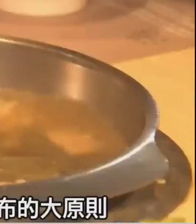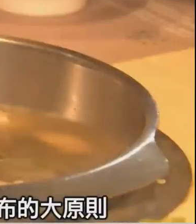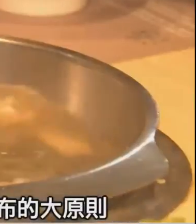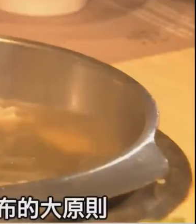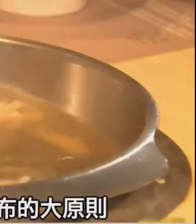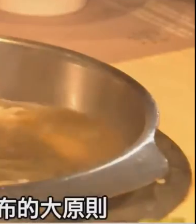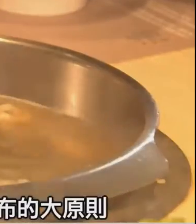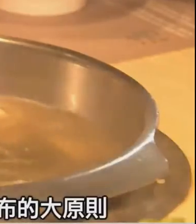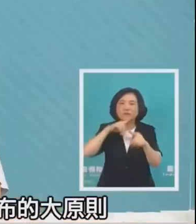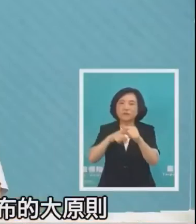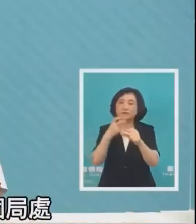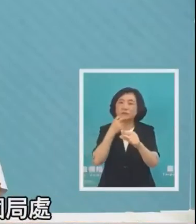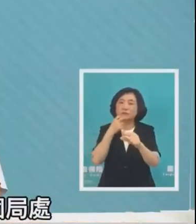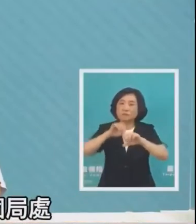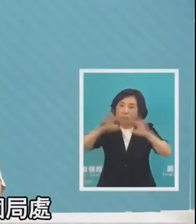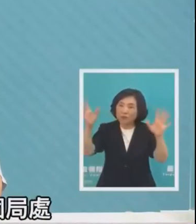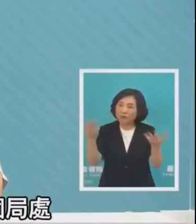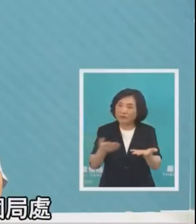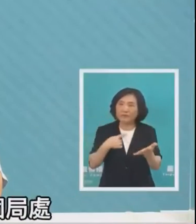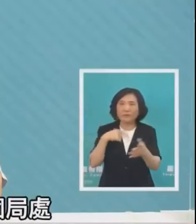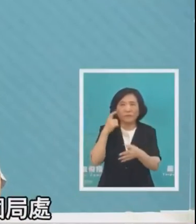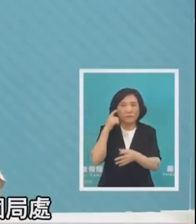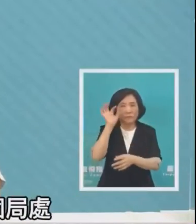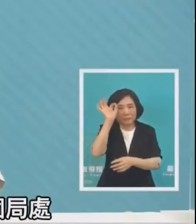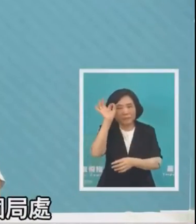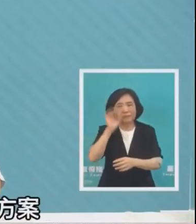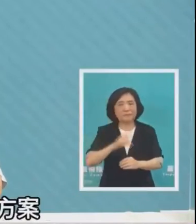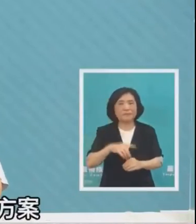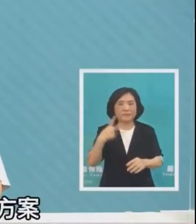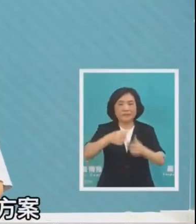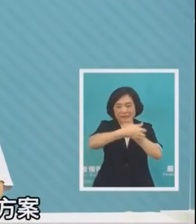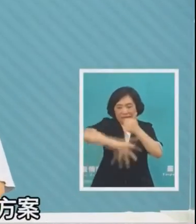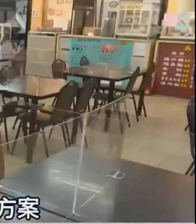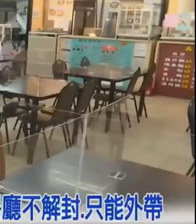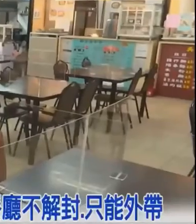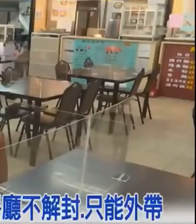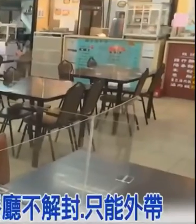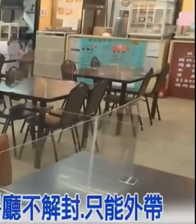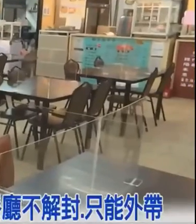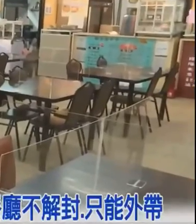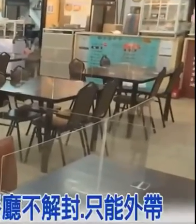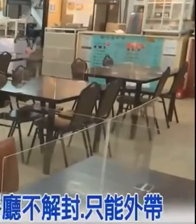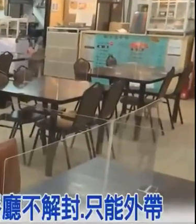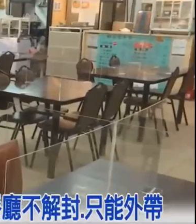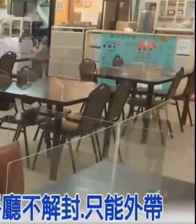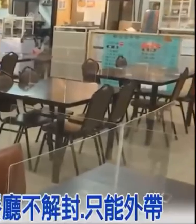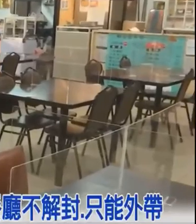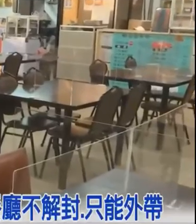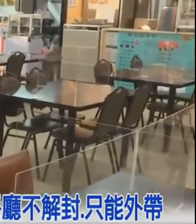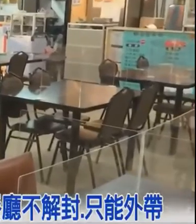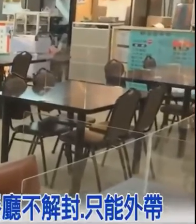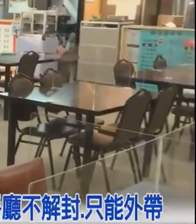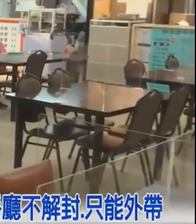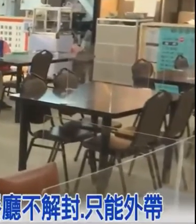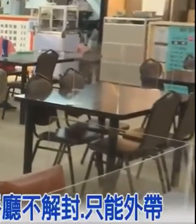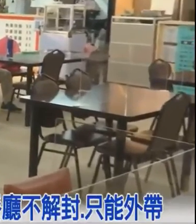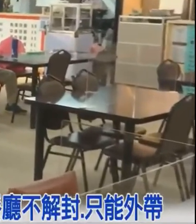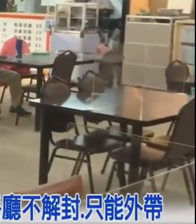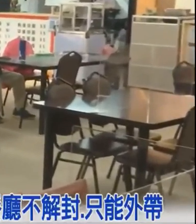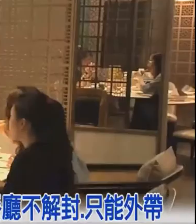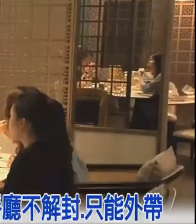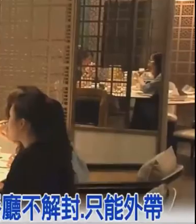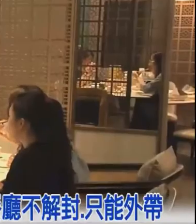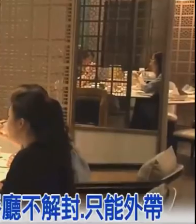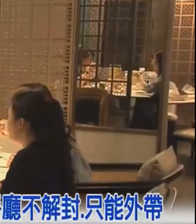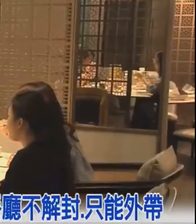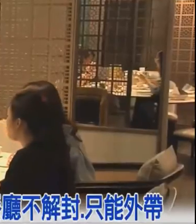央公布的大原则，我们还要每个局处在讨论可行方案。 不止柯文哲，港时钟隔壁的桃园郑文灿